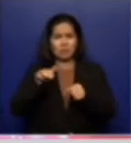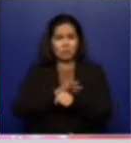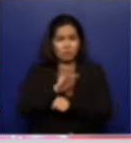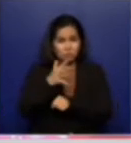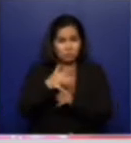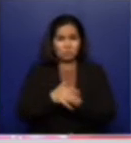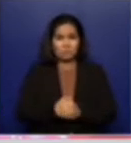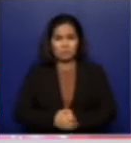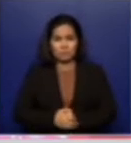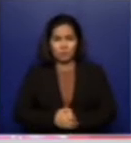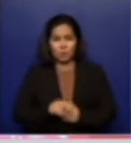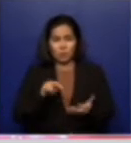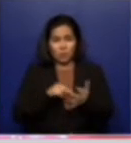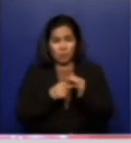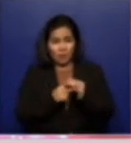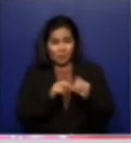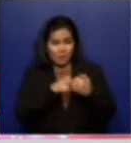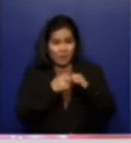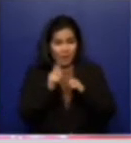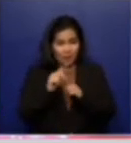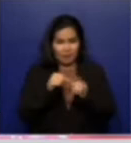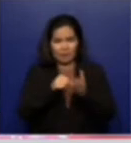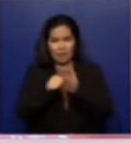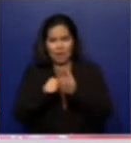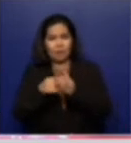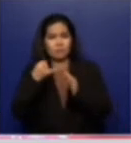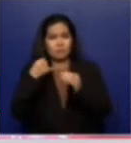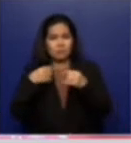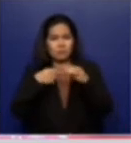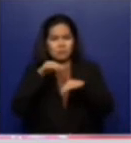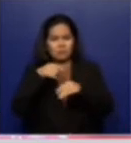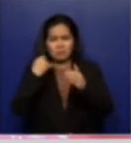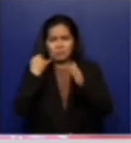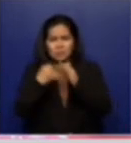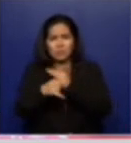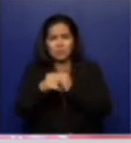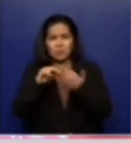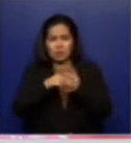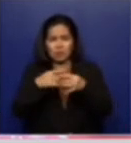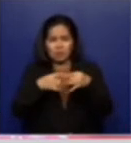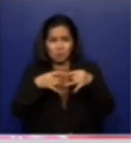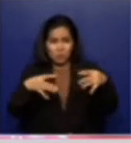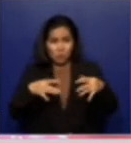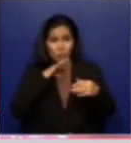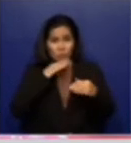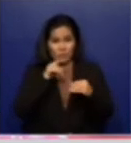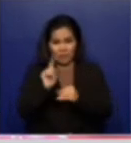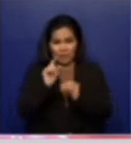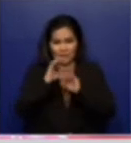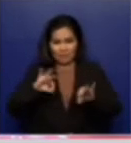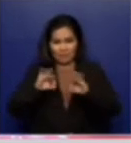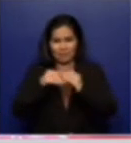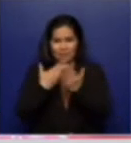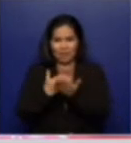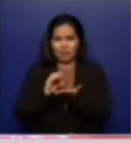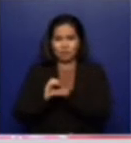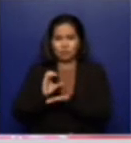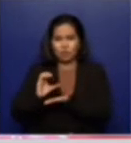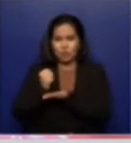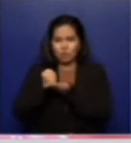มเรียกว่าเกาไม่ถูกที่คันท่านประธานครับเพราะเรื่องอะไรที่ควรเอางบประมาณไปทำกลับไม่ท